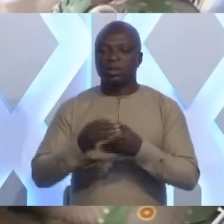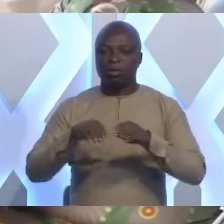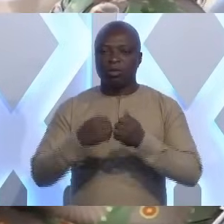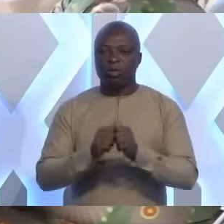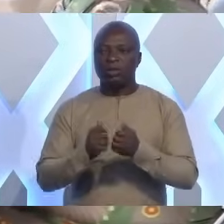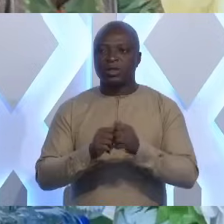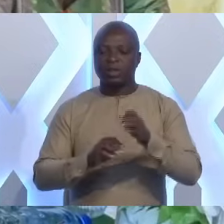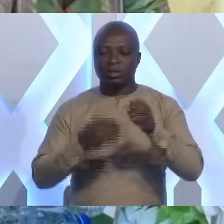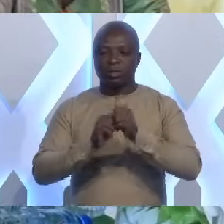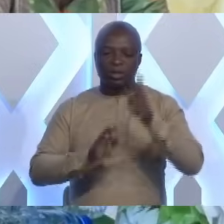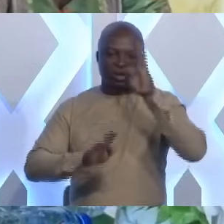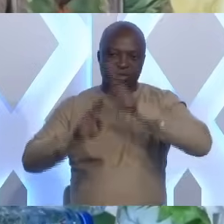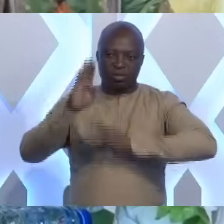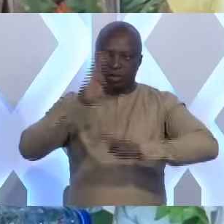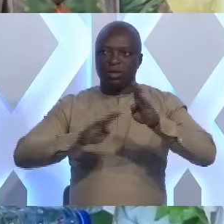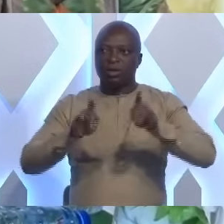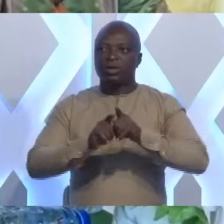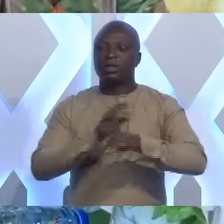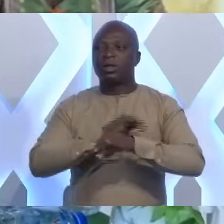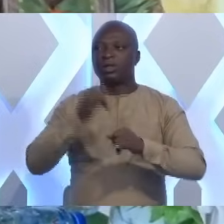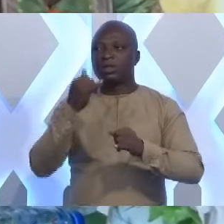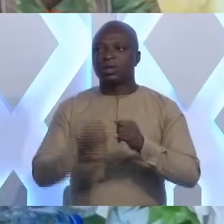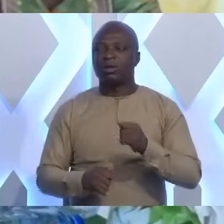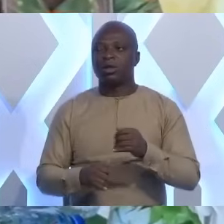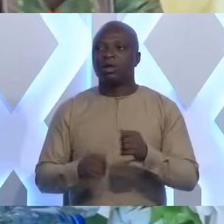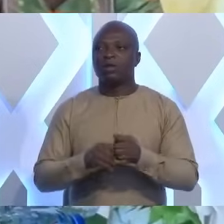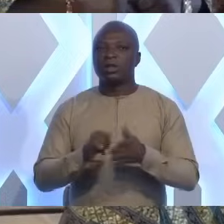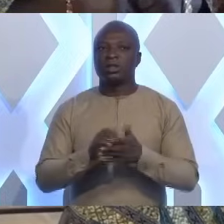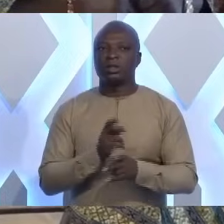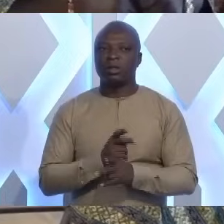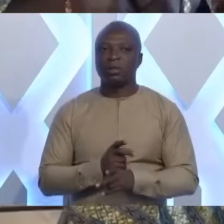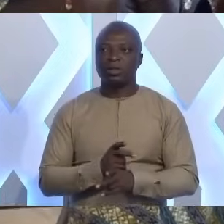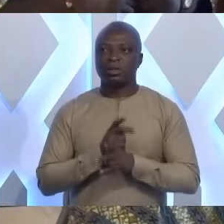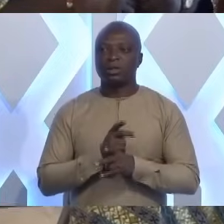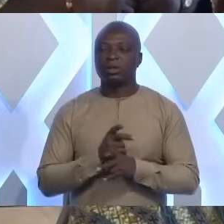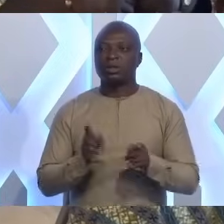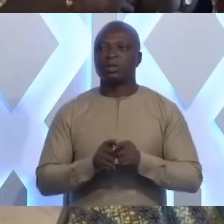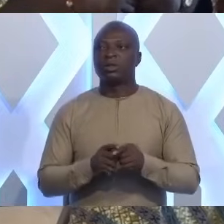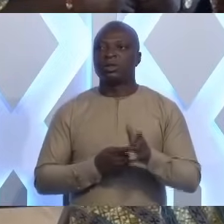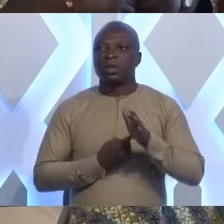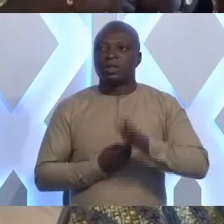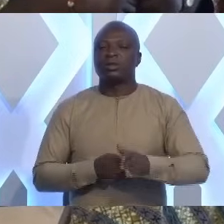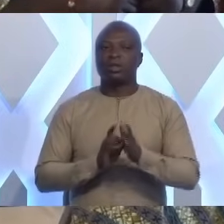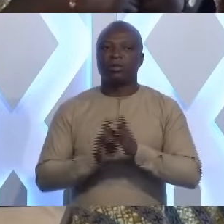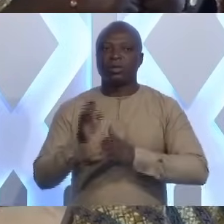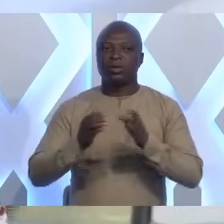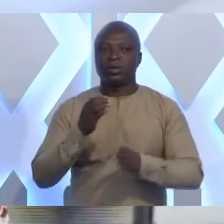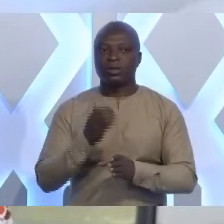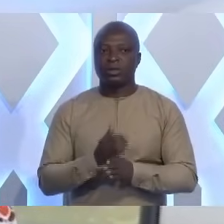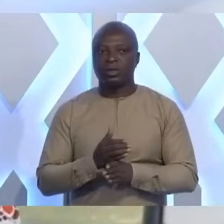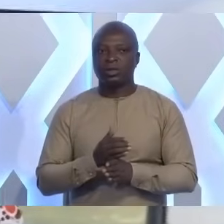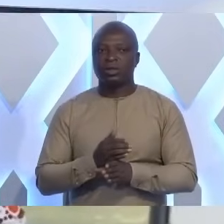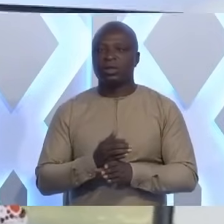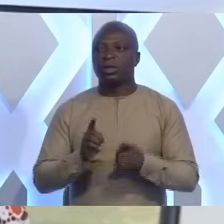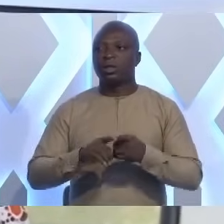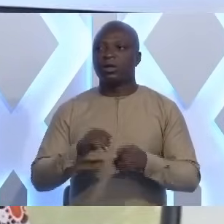crises interminables. Conséquence, des instabilités qui sapent les efforts de développement du continent. Et à l'heure